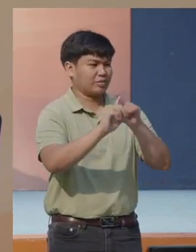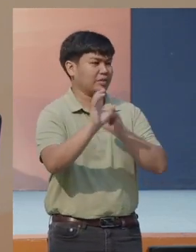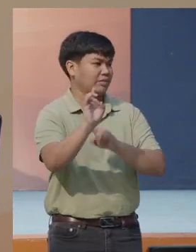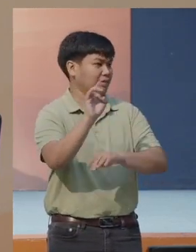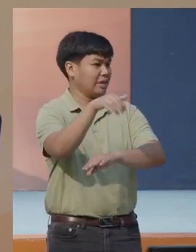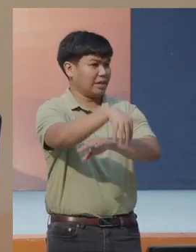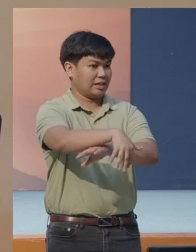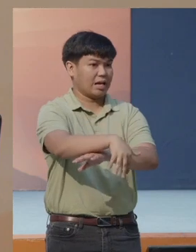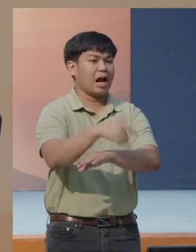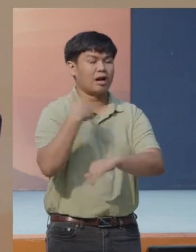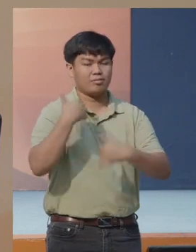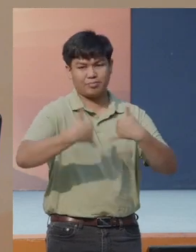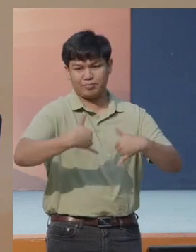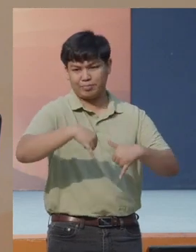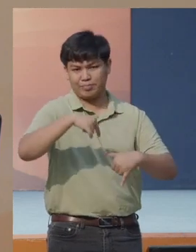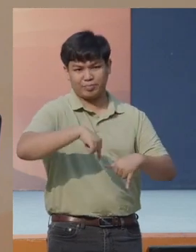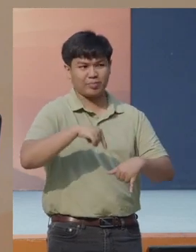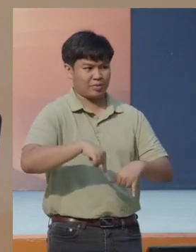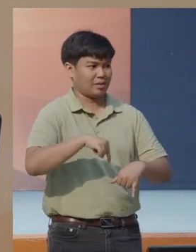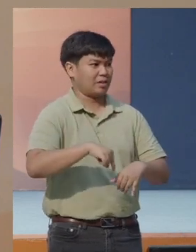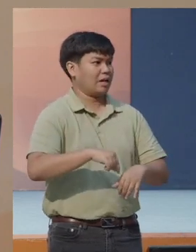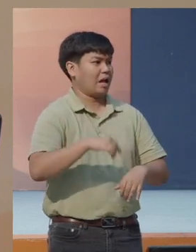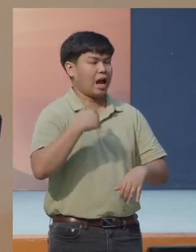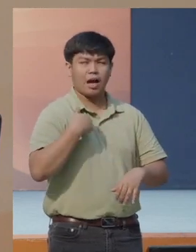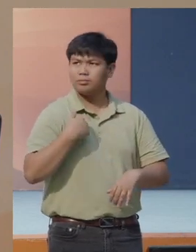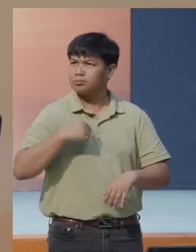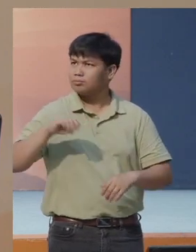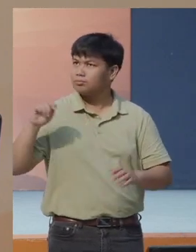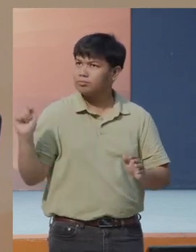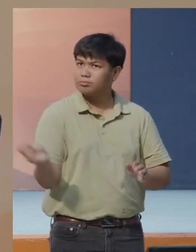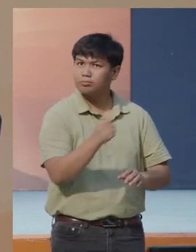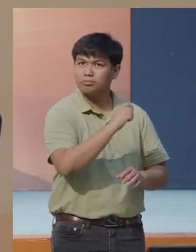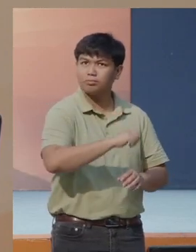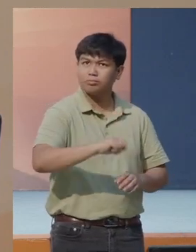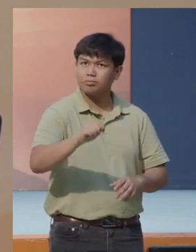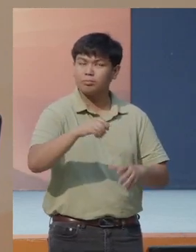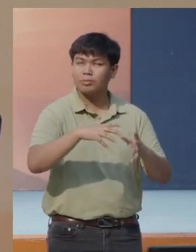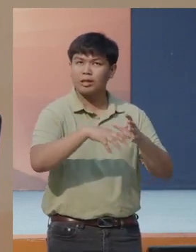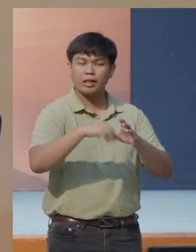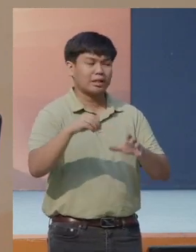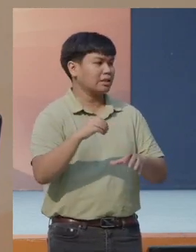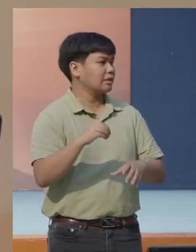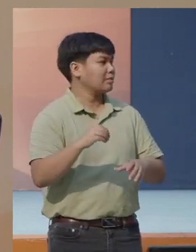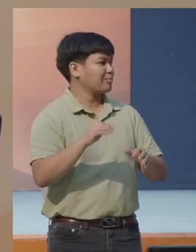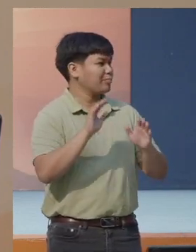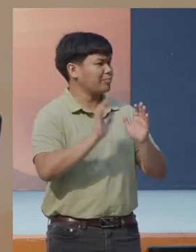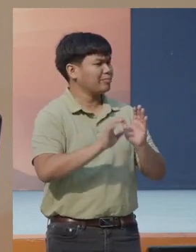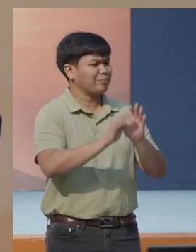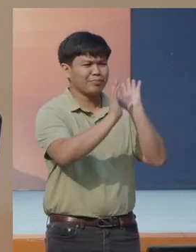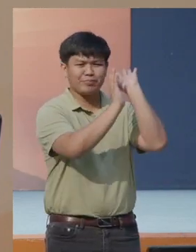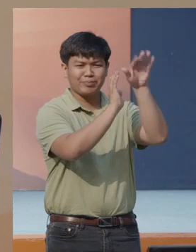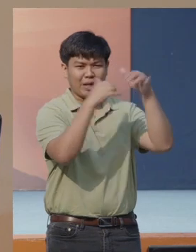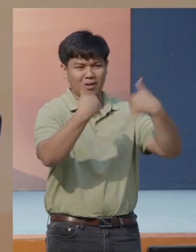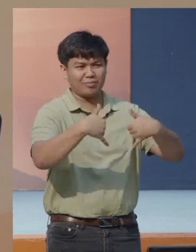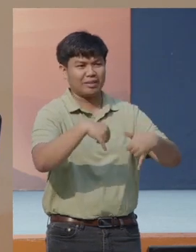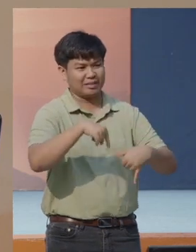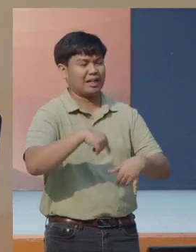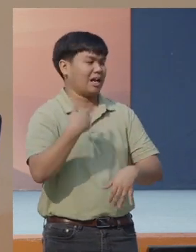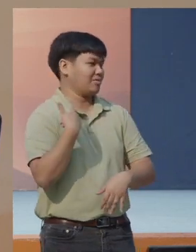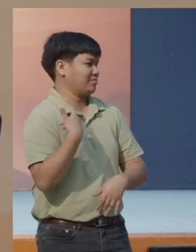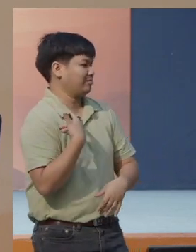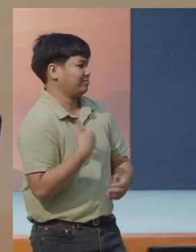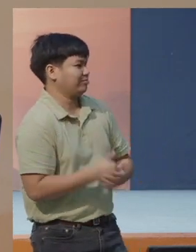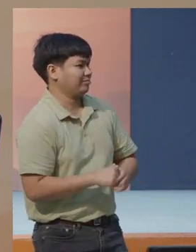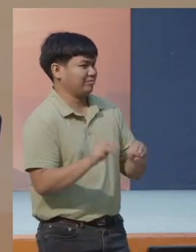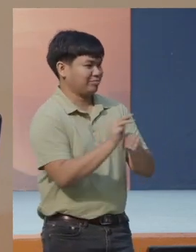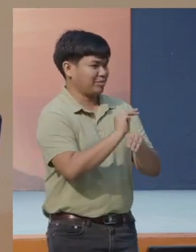meron po tayong sports na pickleball at badminton. So, yun lang po yung ilang mga ministry programs na